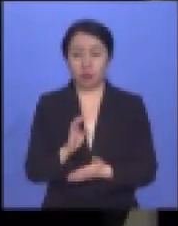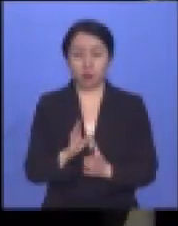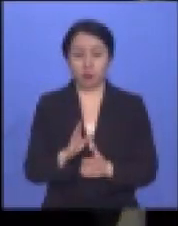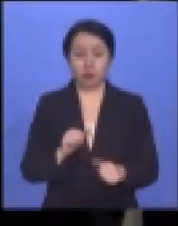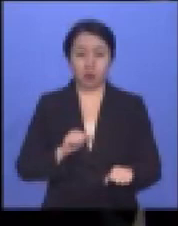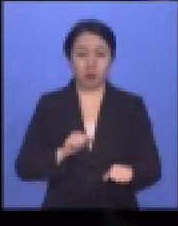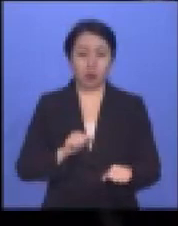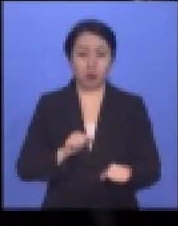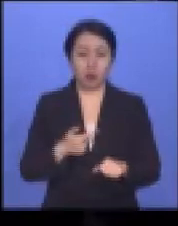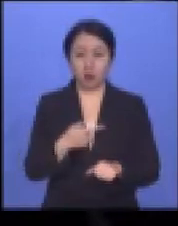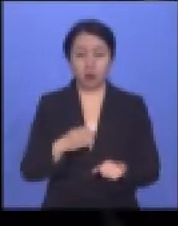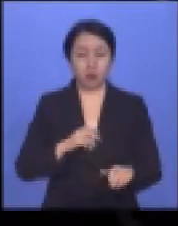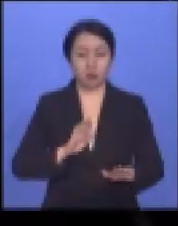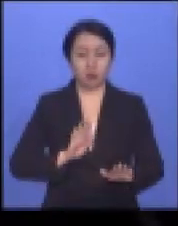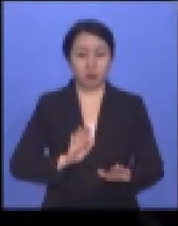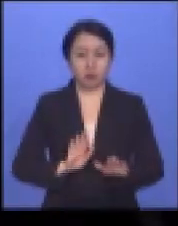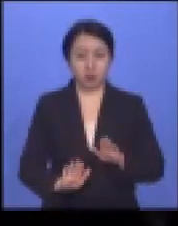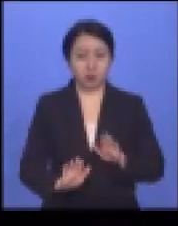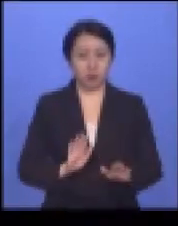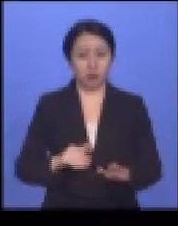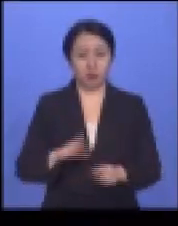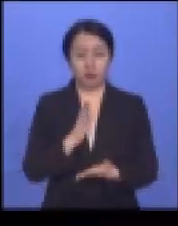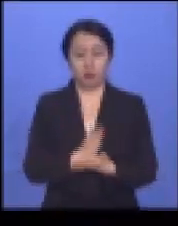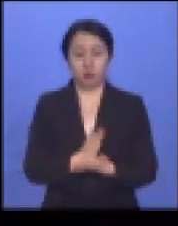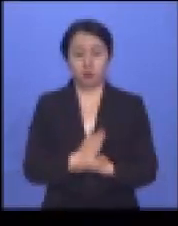как газ, как переключается, все помнит на экране.